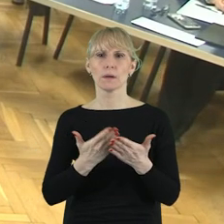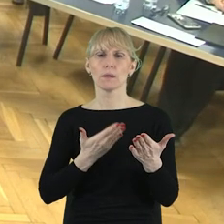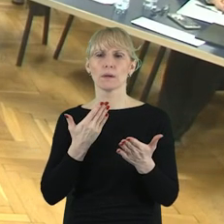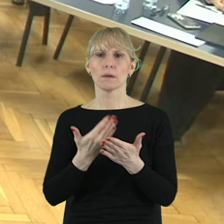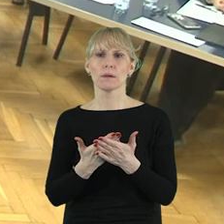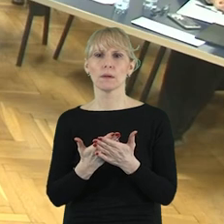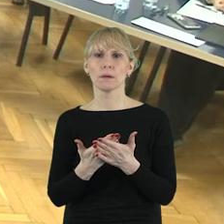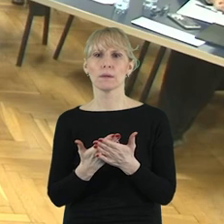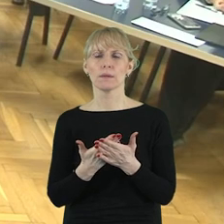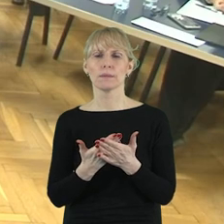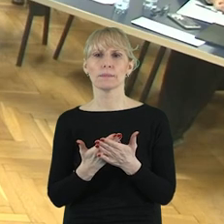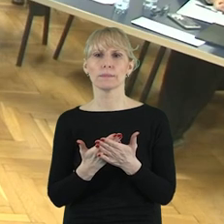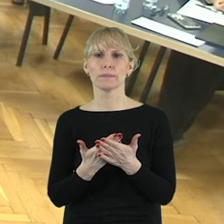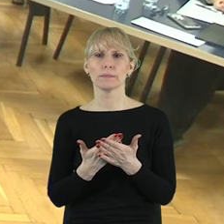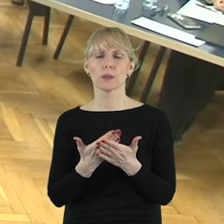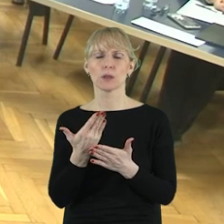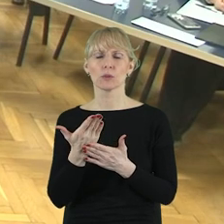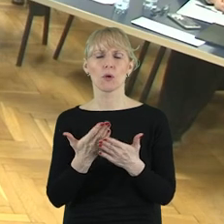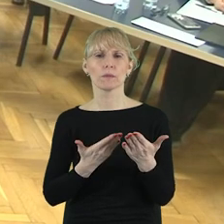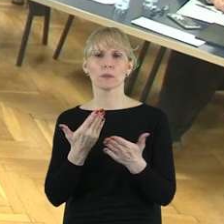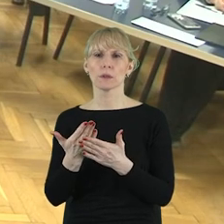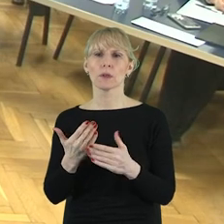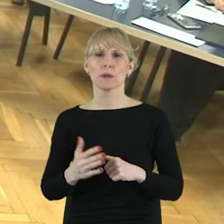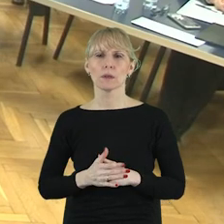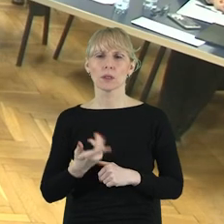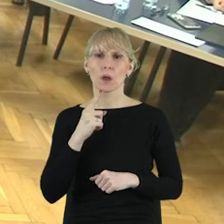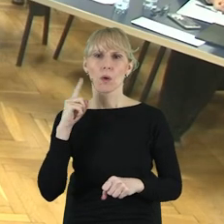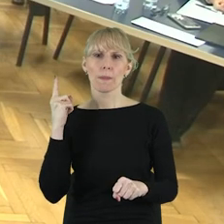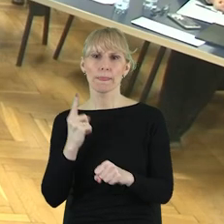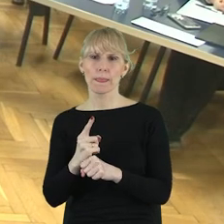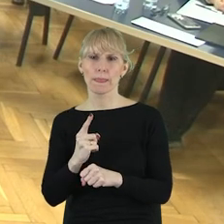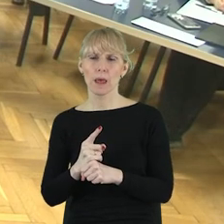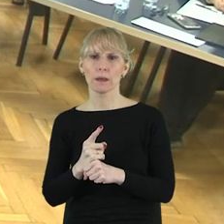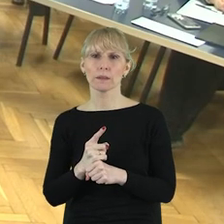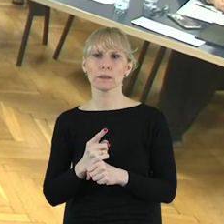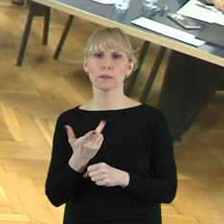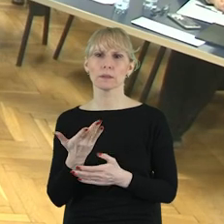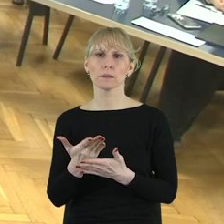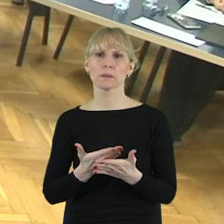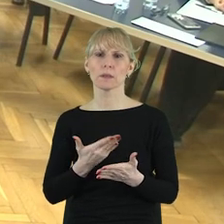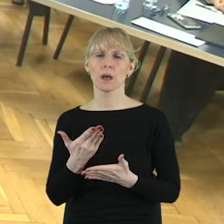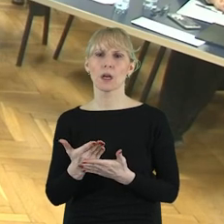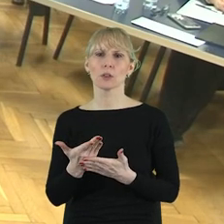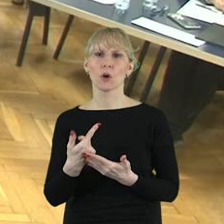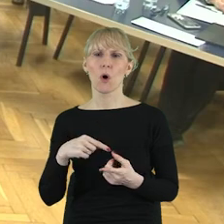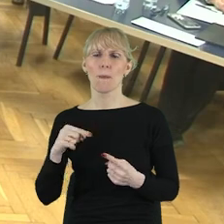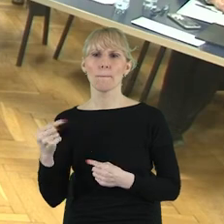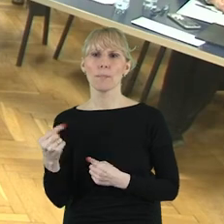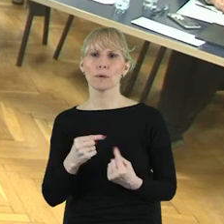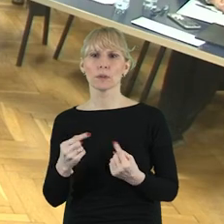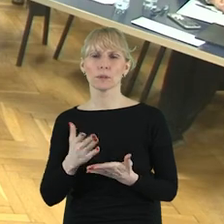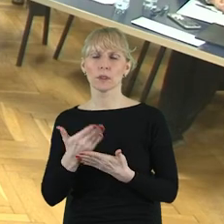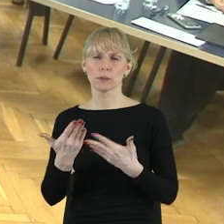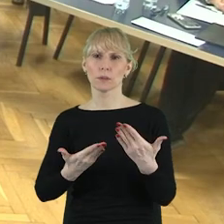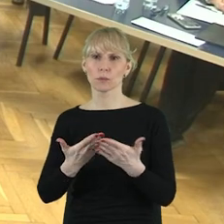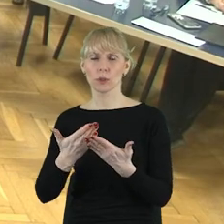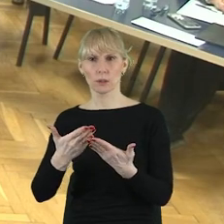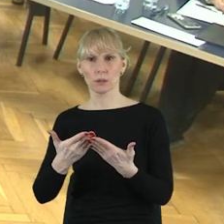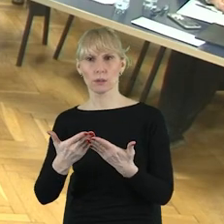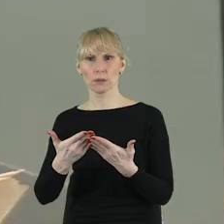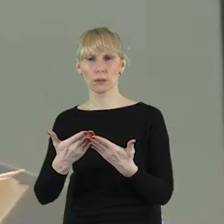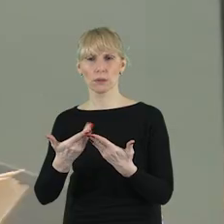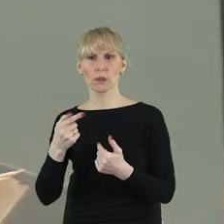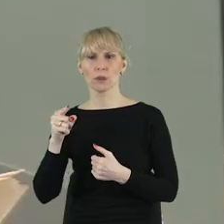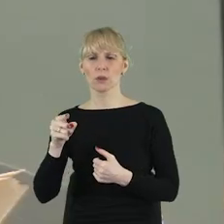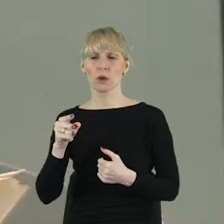załącznika, gdzie mówi instrukcja wypełnienia wniosku obowiązkowego. Decyzja o wpisie producenta do ewidencji producentów zgodnie z procedurą przyznawania